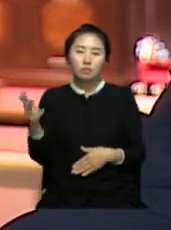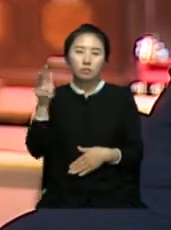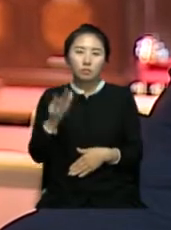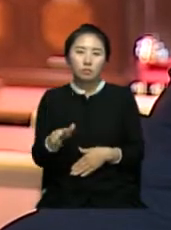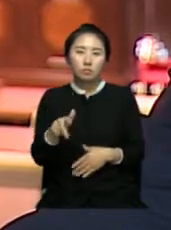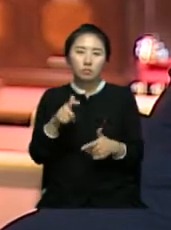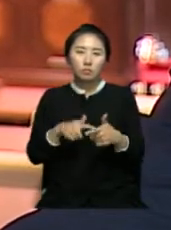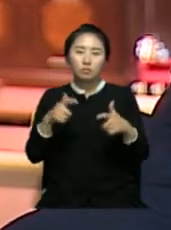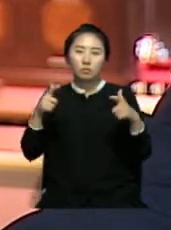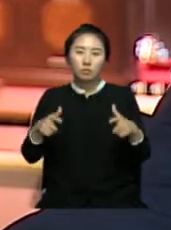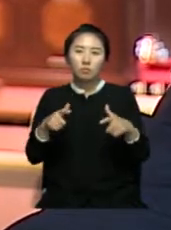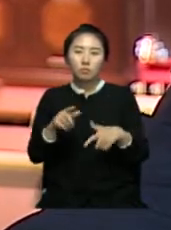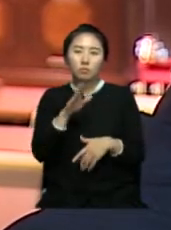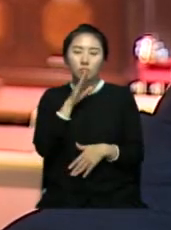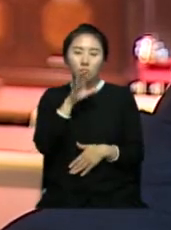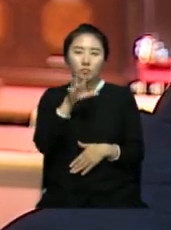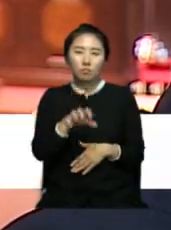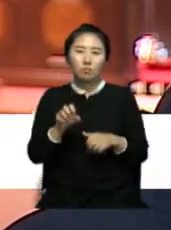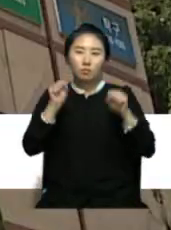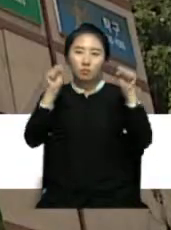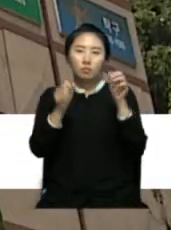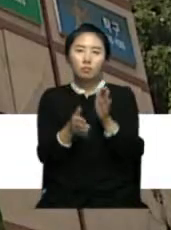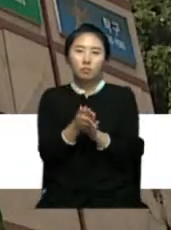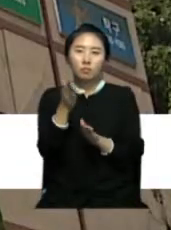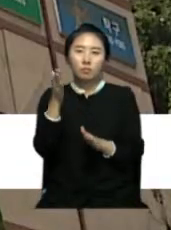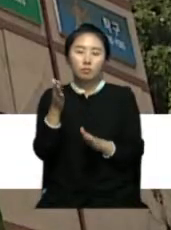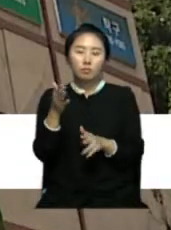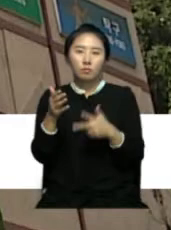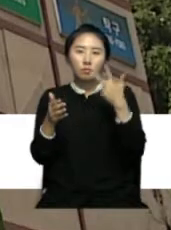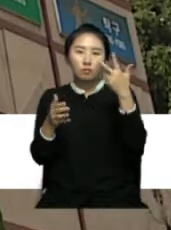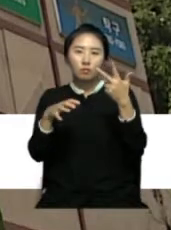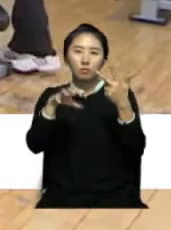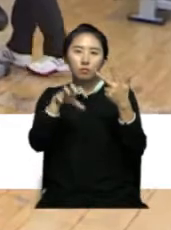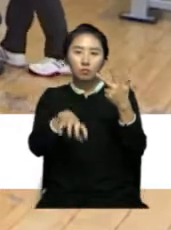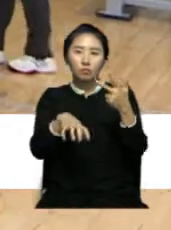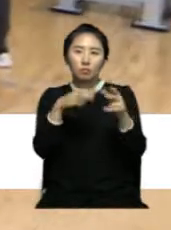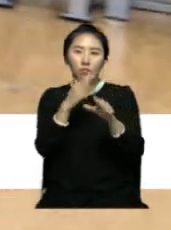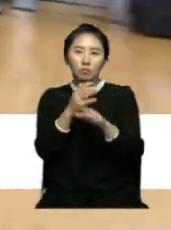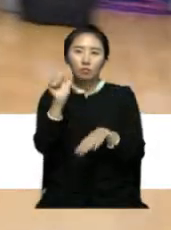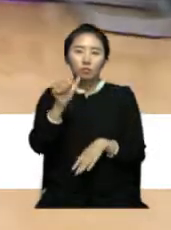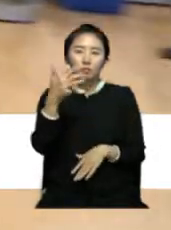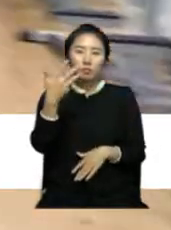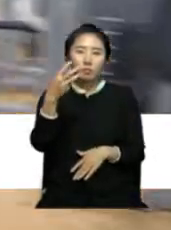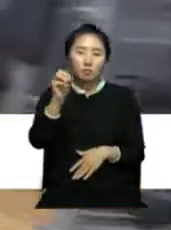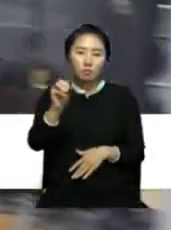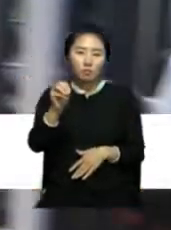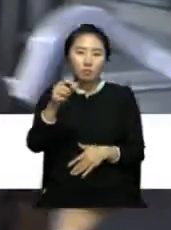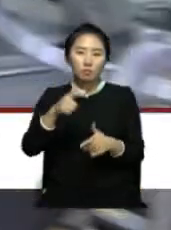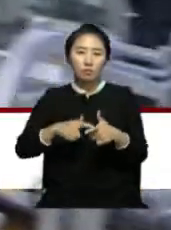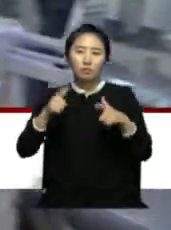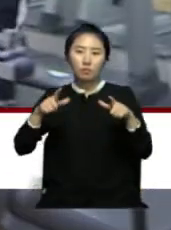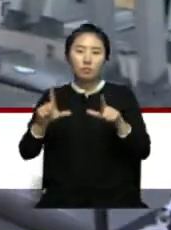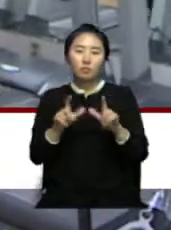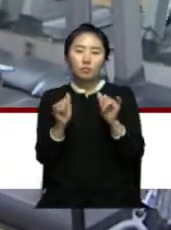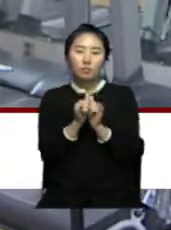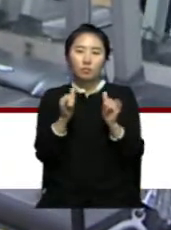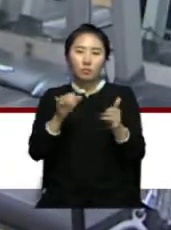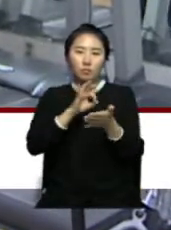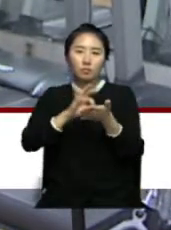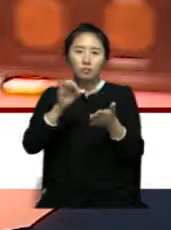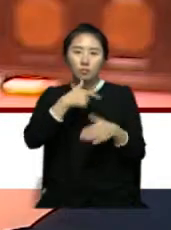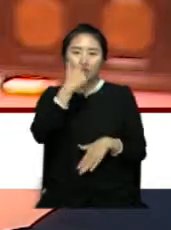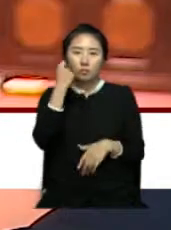강남구 의 현재 구입 체육 시설은 총 7개 서로 써 58만 강남구 미니 이용하기에는 타 없이